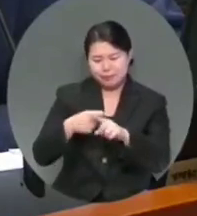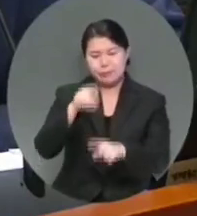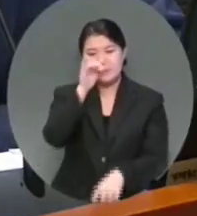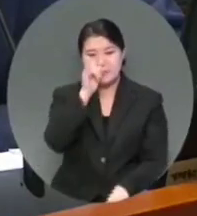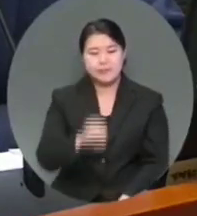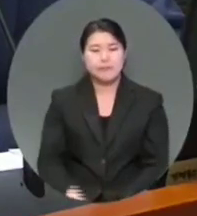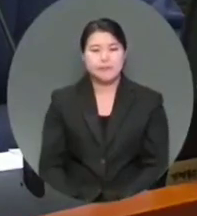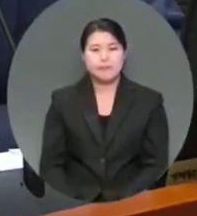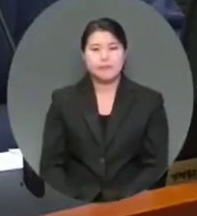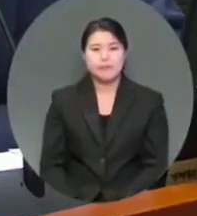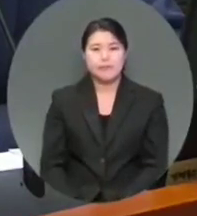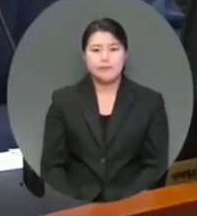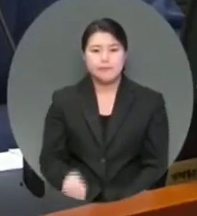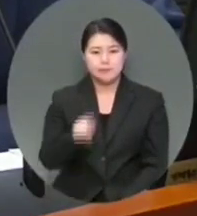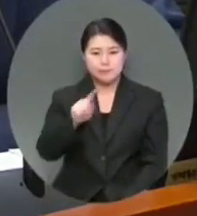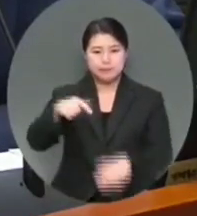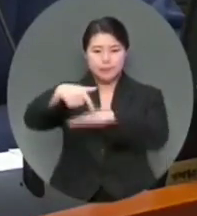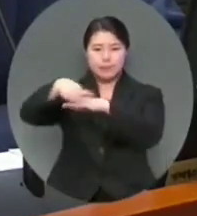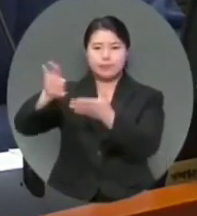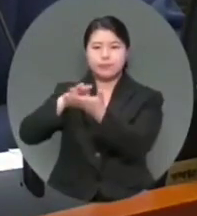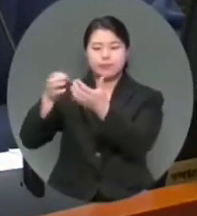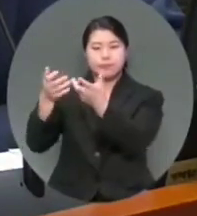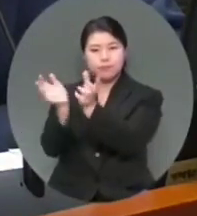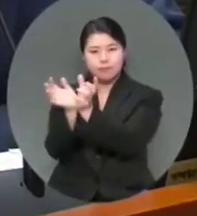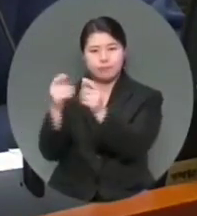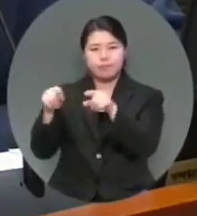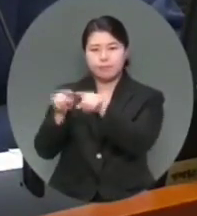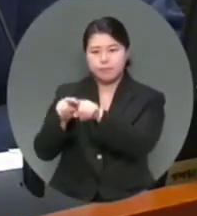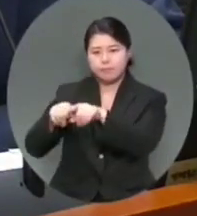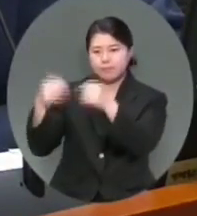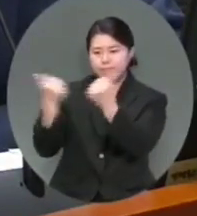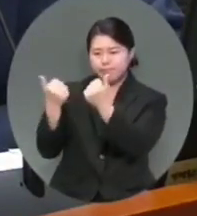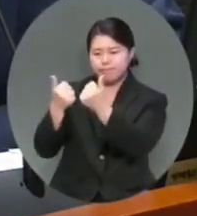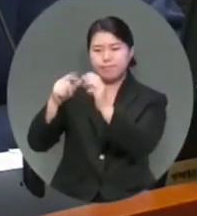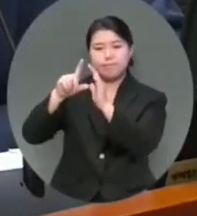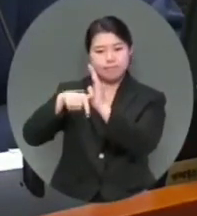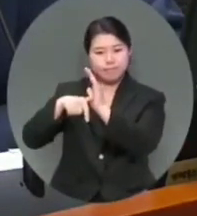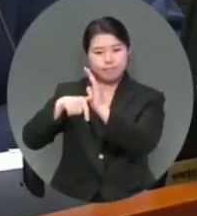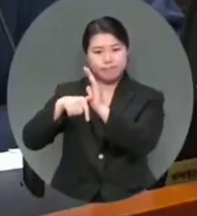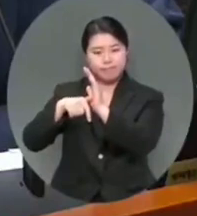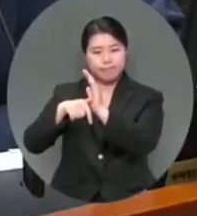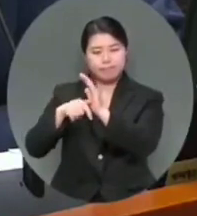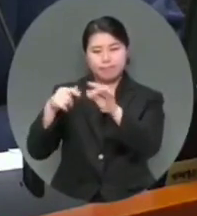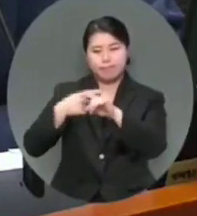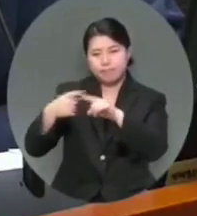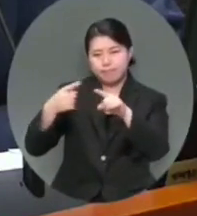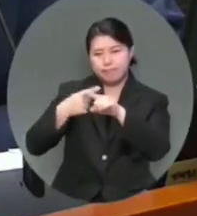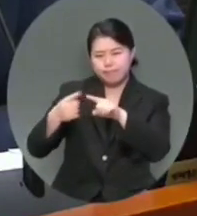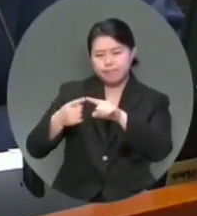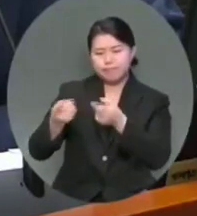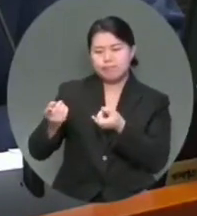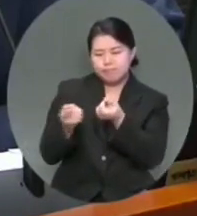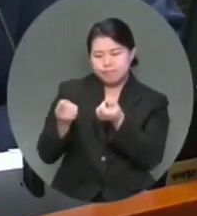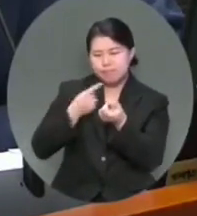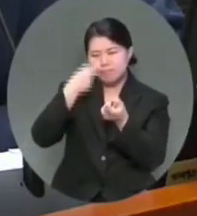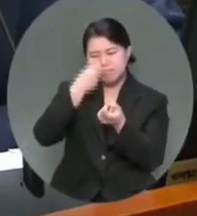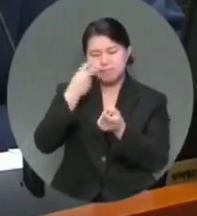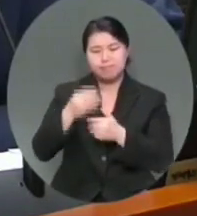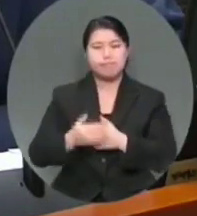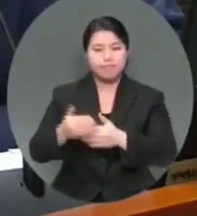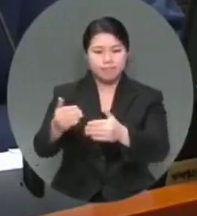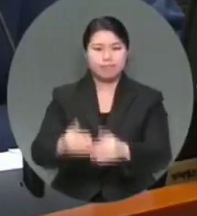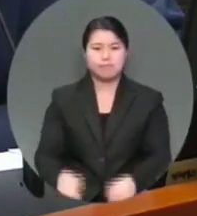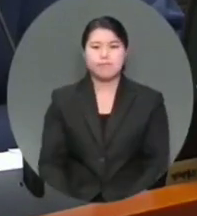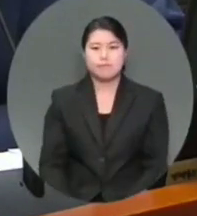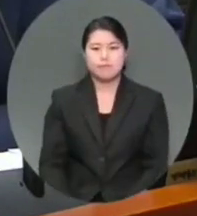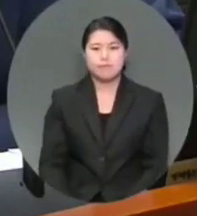그것이 이제 이 기획재정부하고 이제 본격적으로 실무를 하면서 예산 편성의 심사 과정이 쭉 진행이 되는